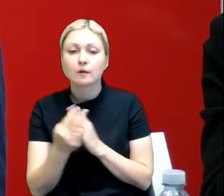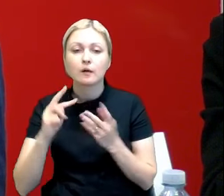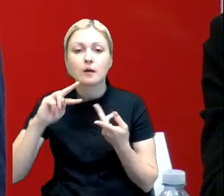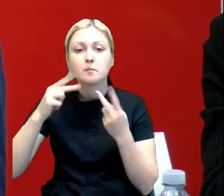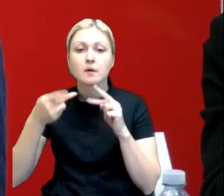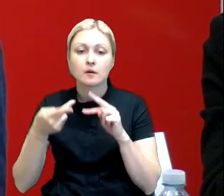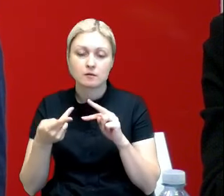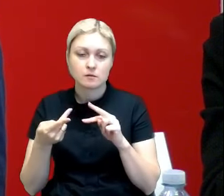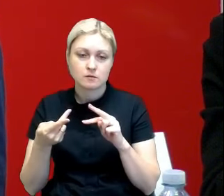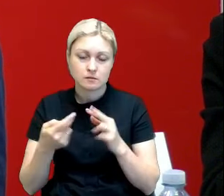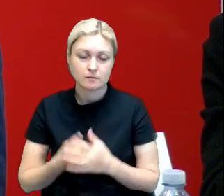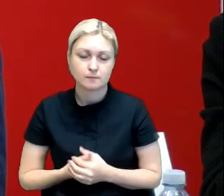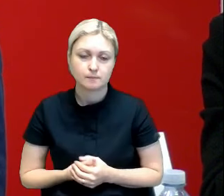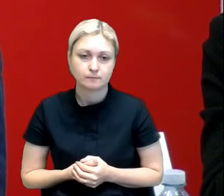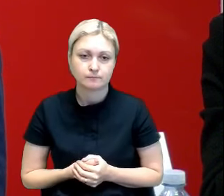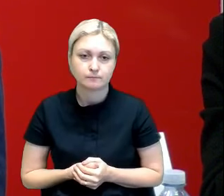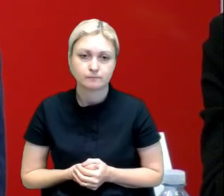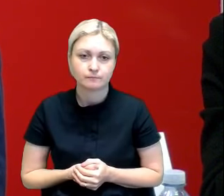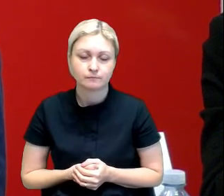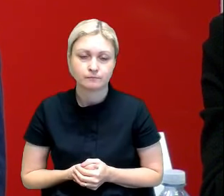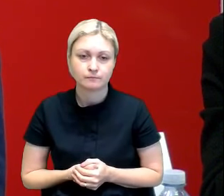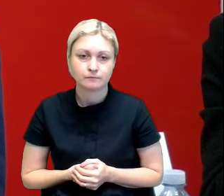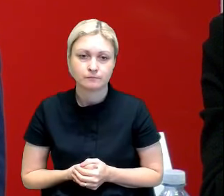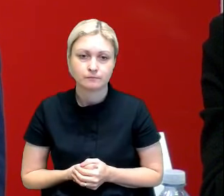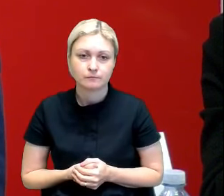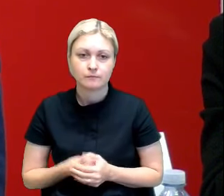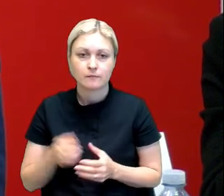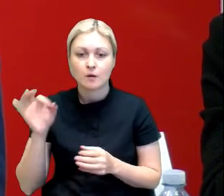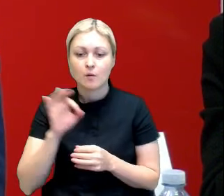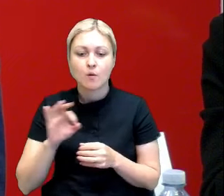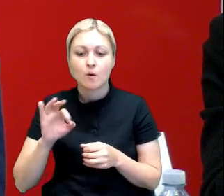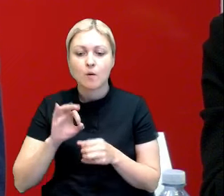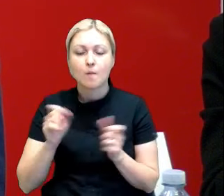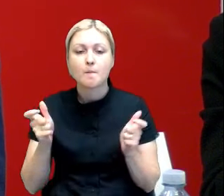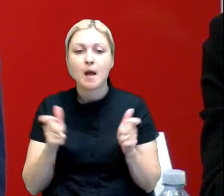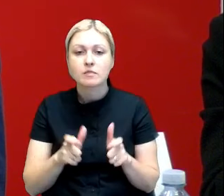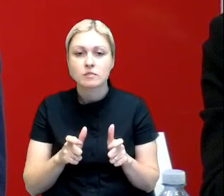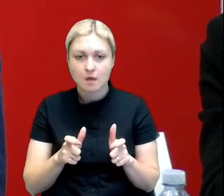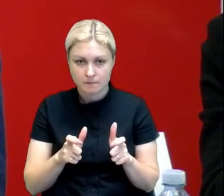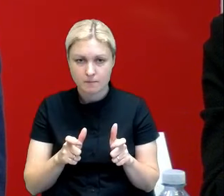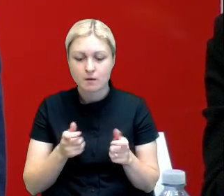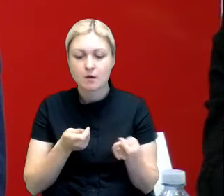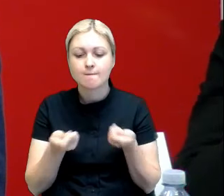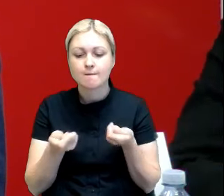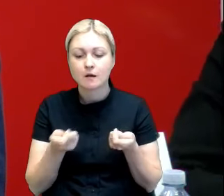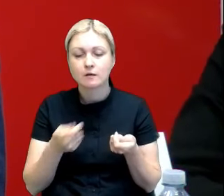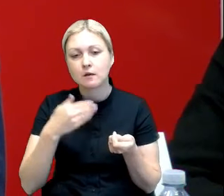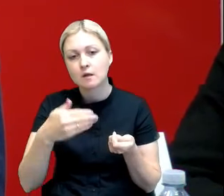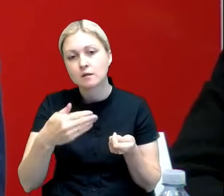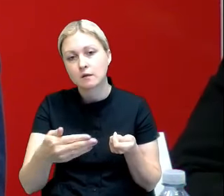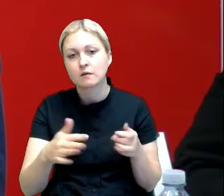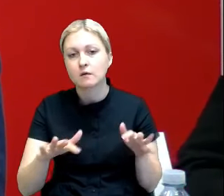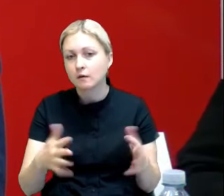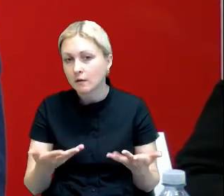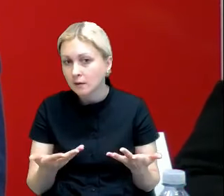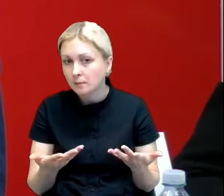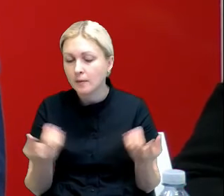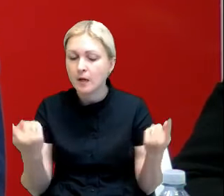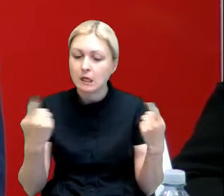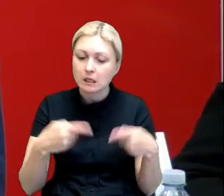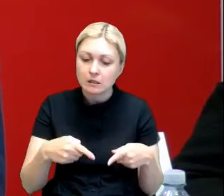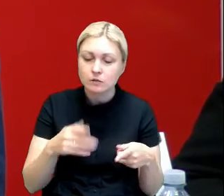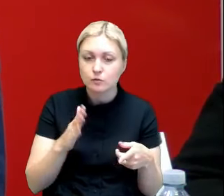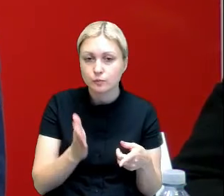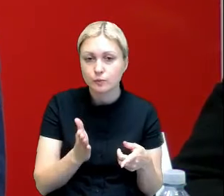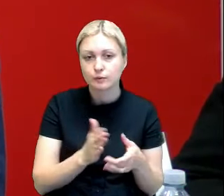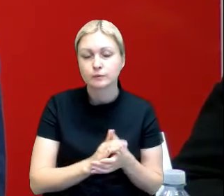pobūdį tai dėl pandemijos dėl pandemijos suvaldymo ateityje arba rengiantis krizėms turbūt